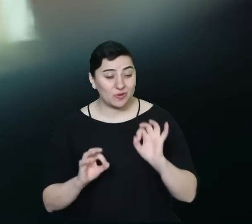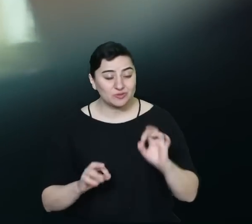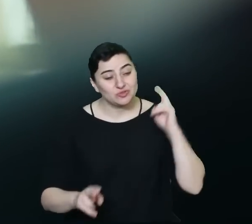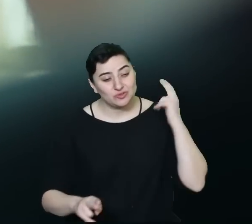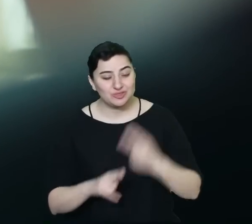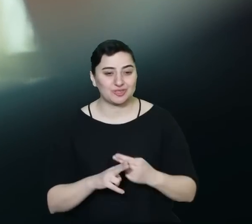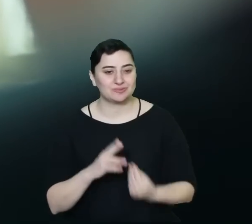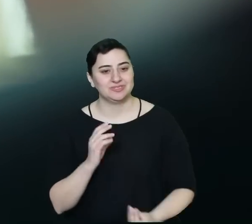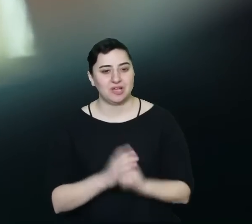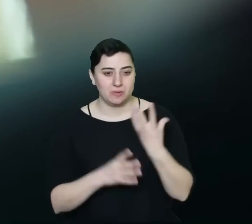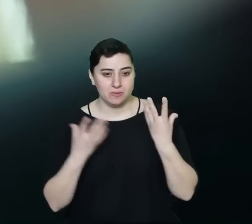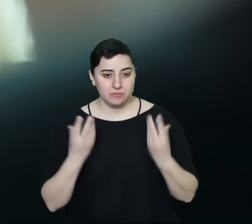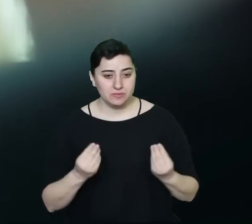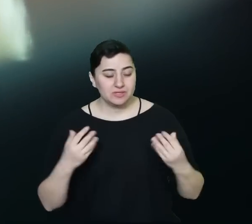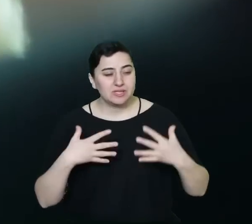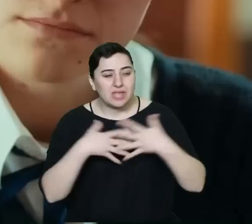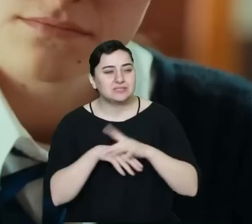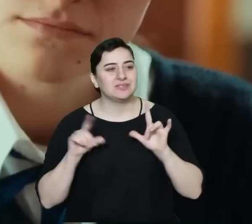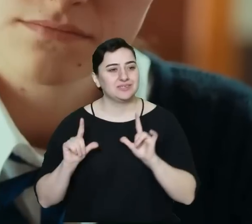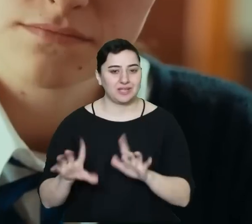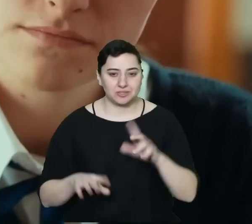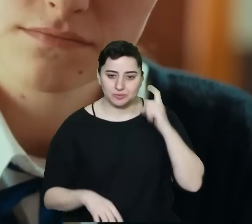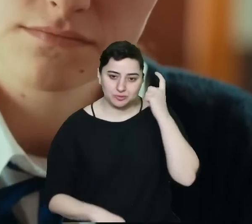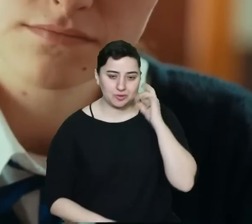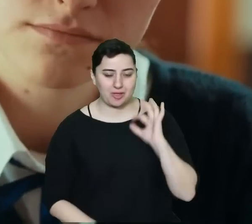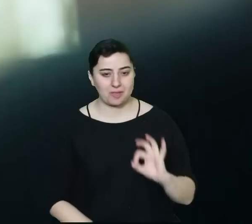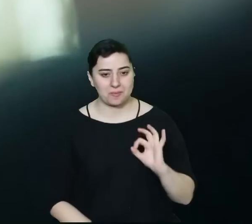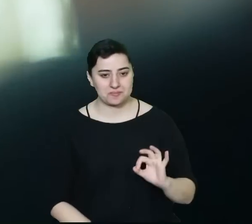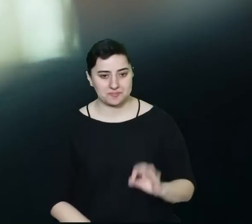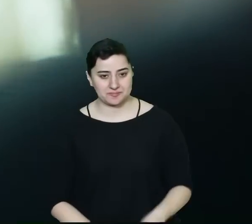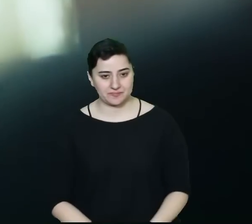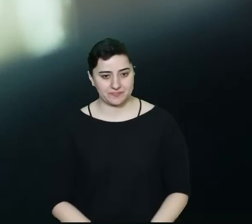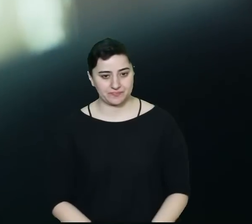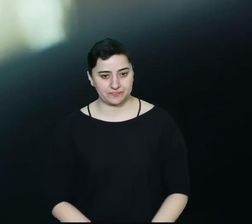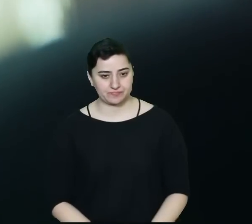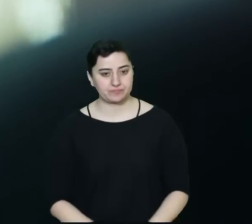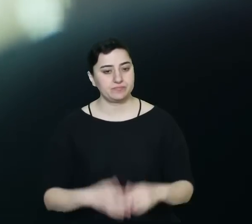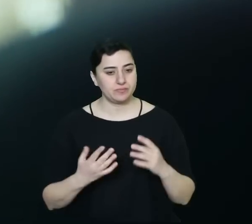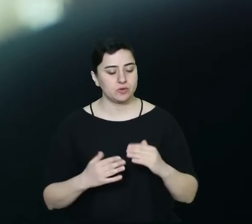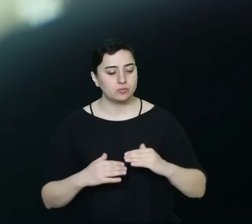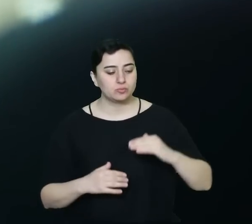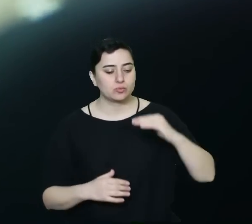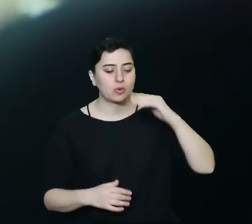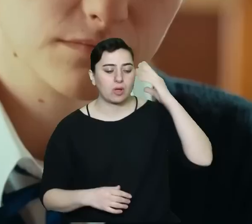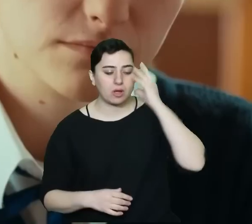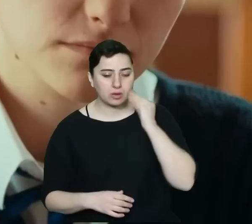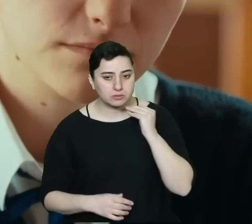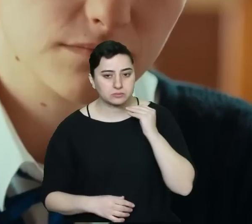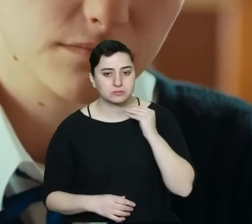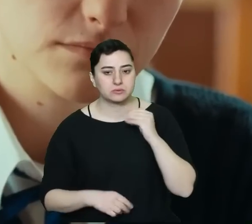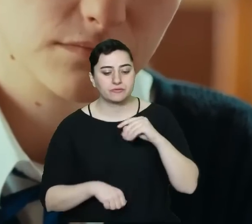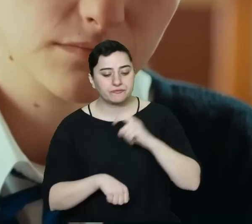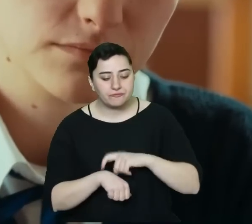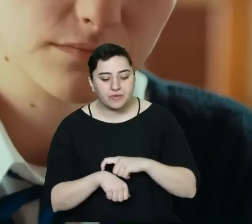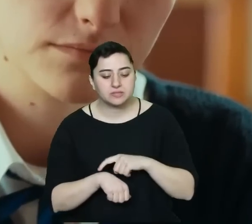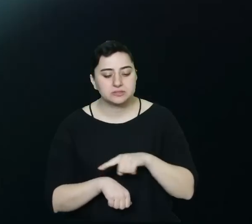da geceyi gündüze çevirebilsek diye düşünürdük hep. Lakin büyüdükçe anladık ki